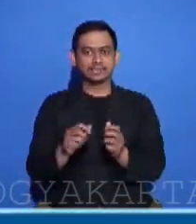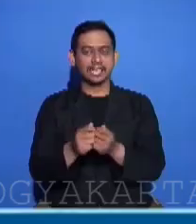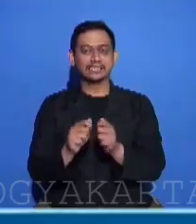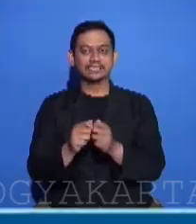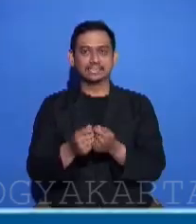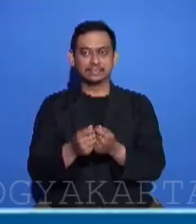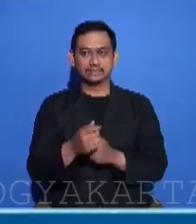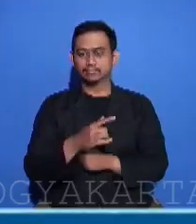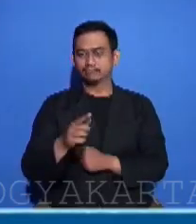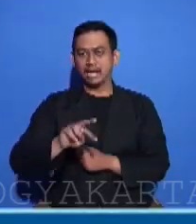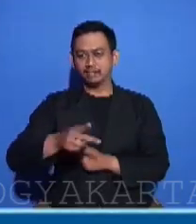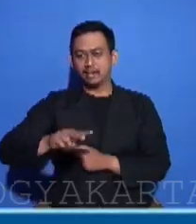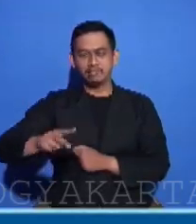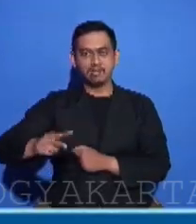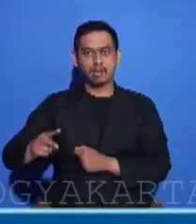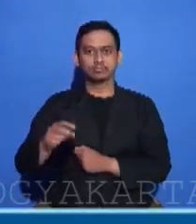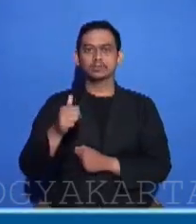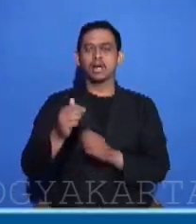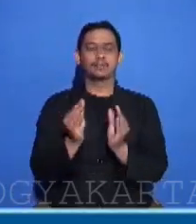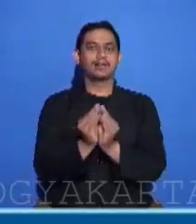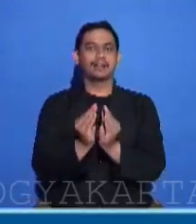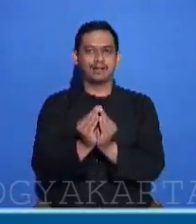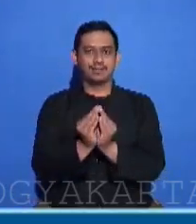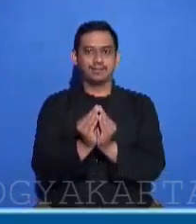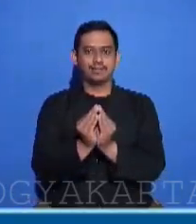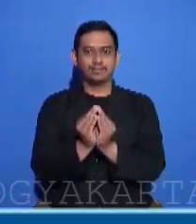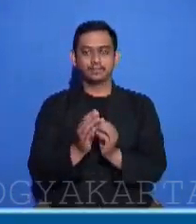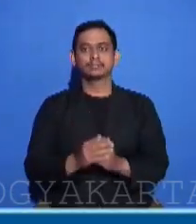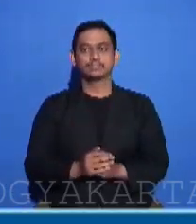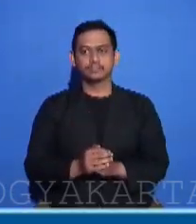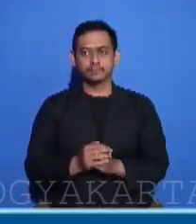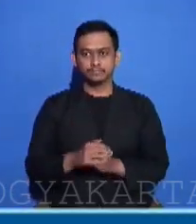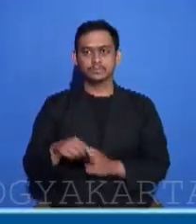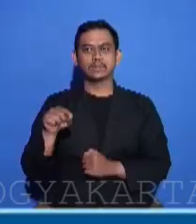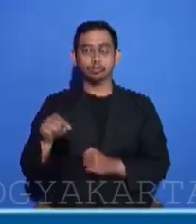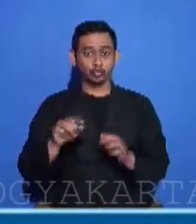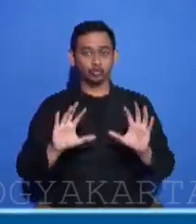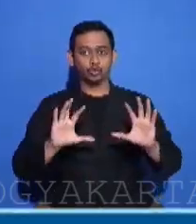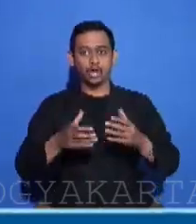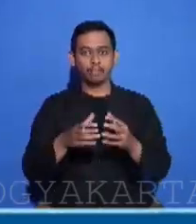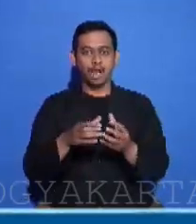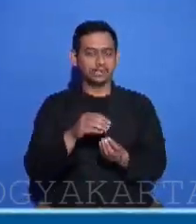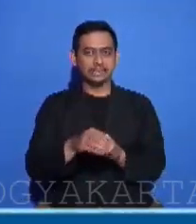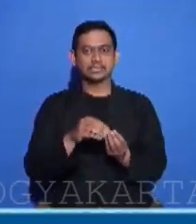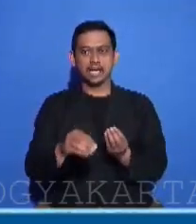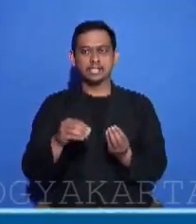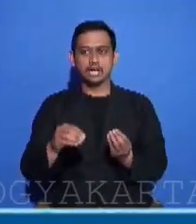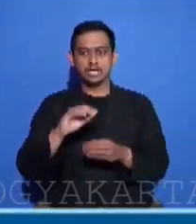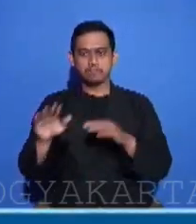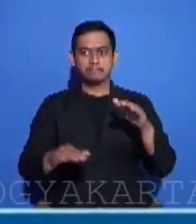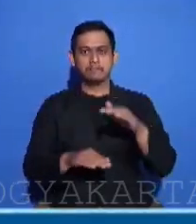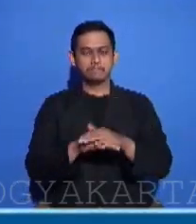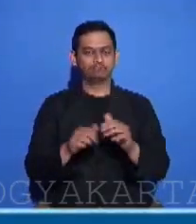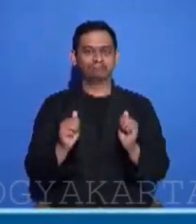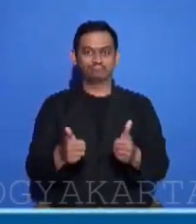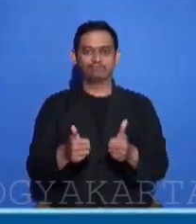selang-seling kalian berambut sakit keunikan berambet mojotakan sembarang komoditas olah totanen Engkang mikolaya